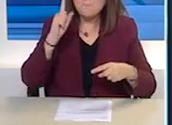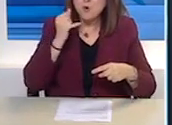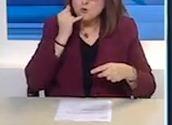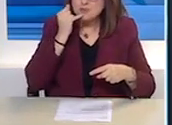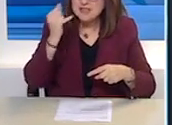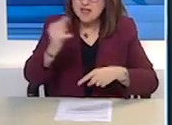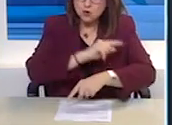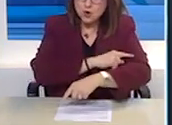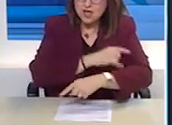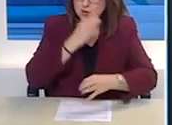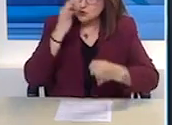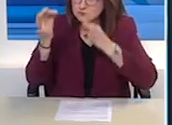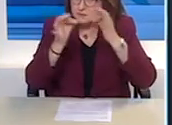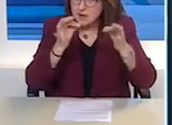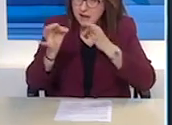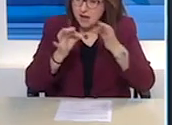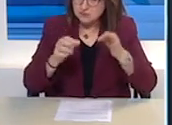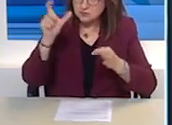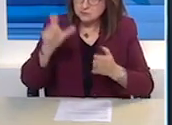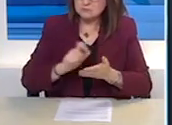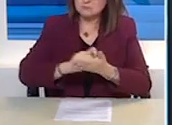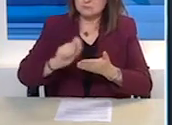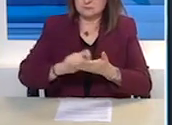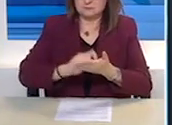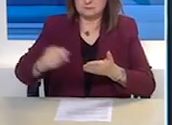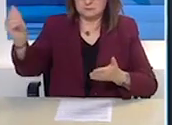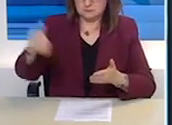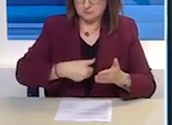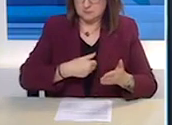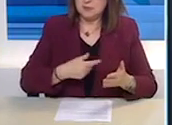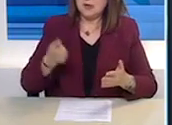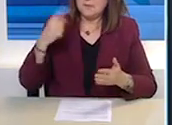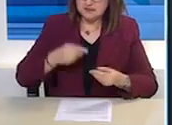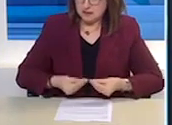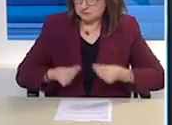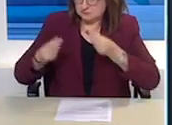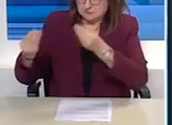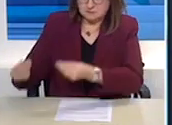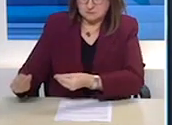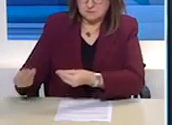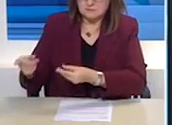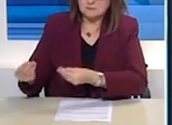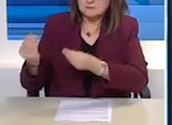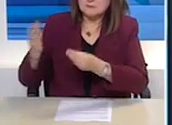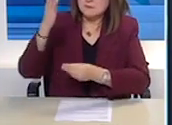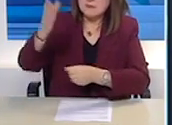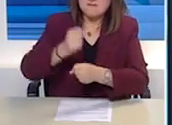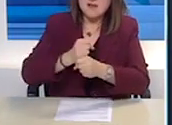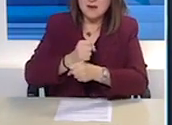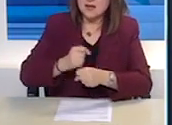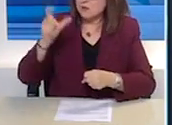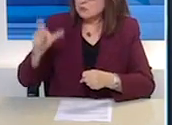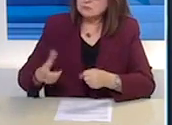τους. Ο ασθενής ή κάποιος οικείος του μπορεί να παραλαμβάνει τη φαρμακευτική αγωγή του από οποιαδήποτε φαρμακείο της επιλογής